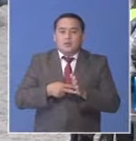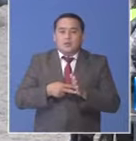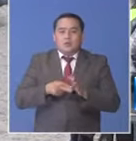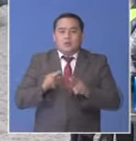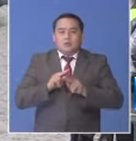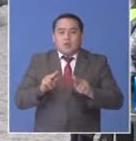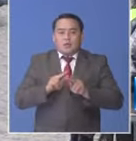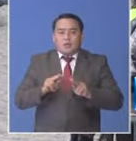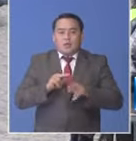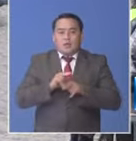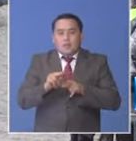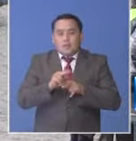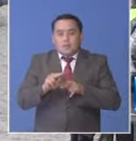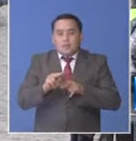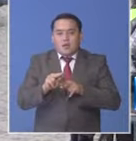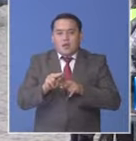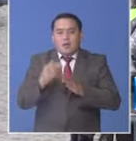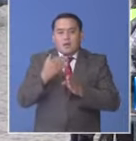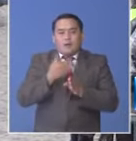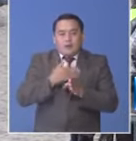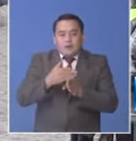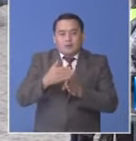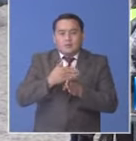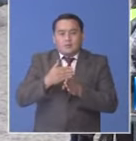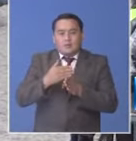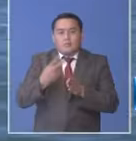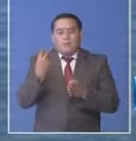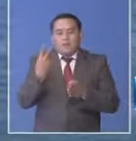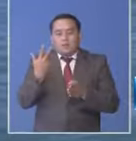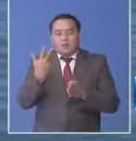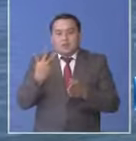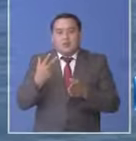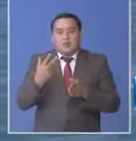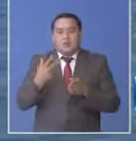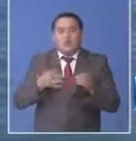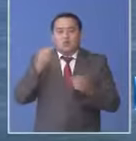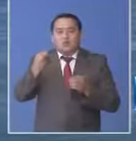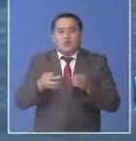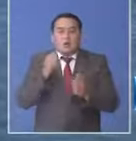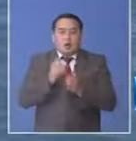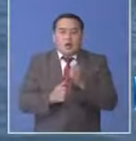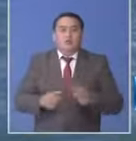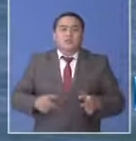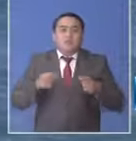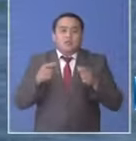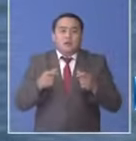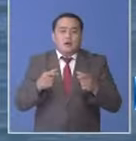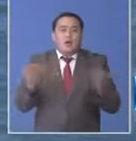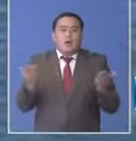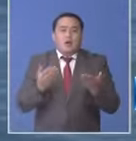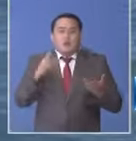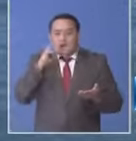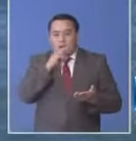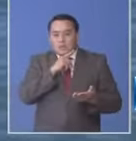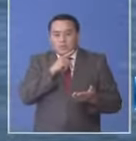последовательно. До каждой части мы спланировали где-то по 3 суток. Каждый этап мы разбираемся, говорим, какие ошибки